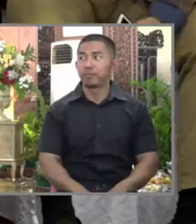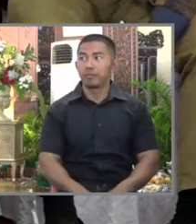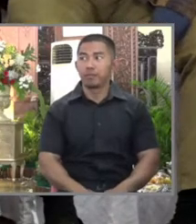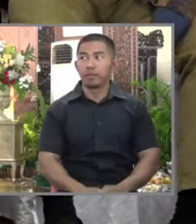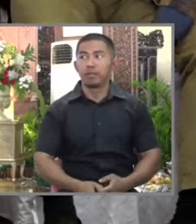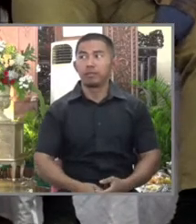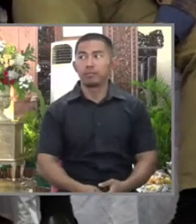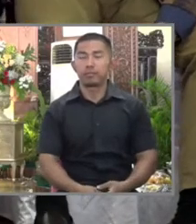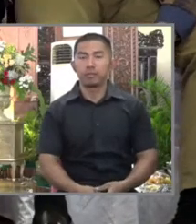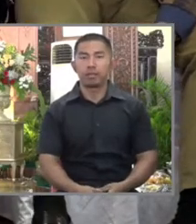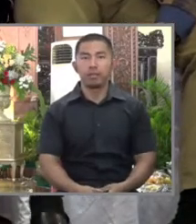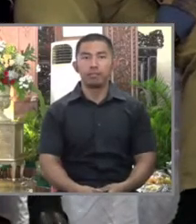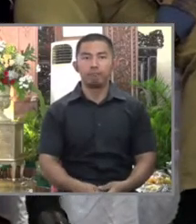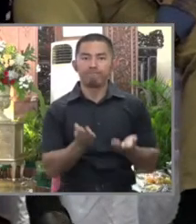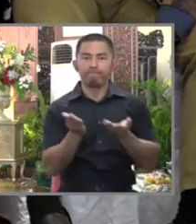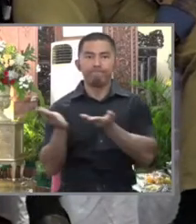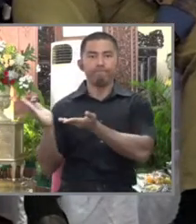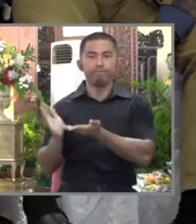piye macane?